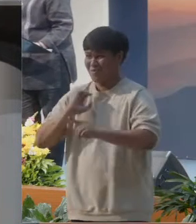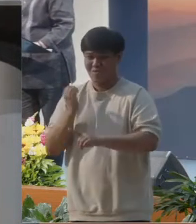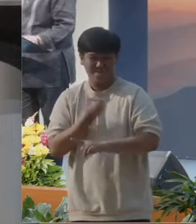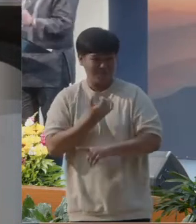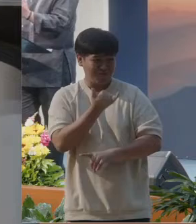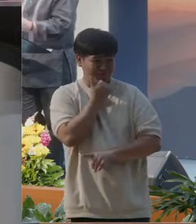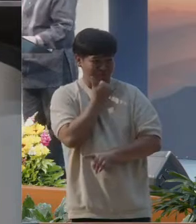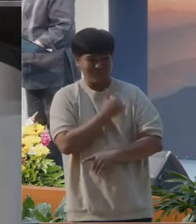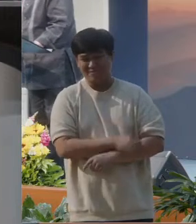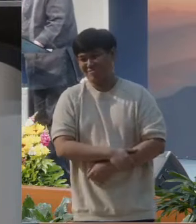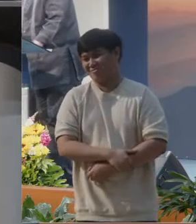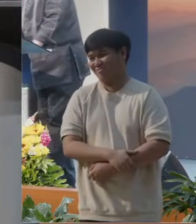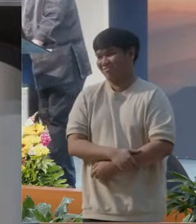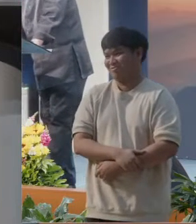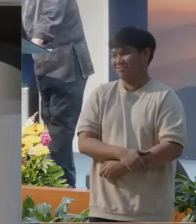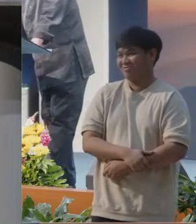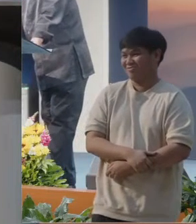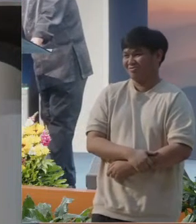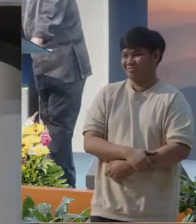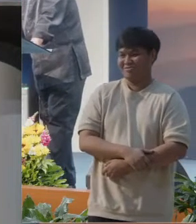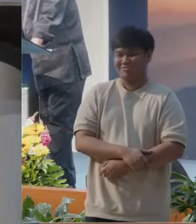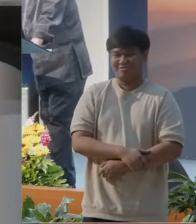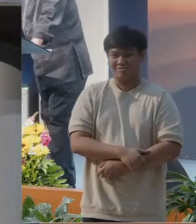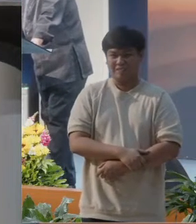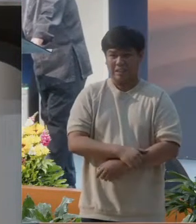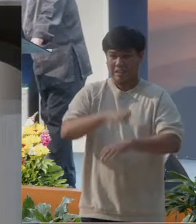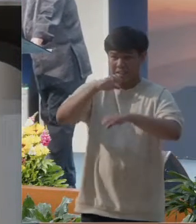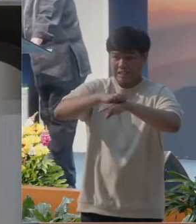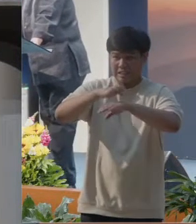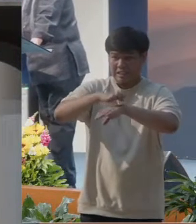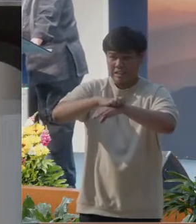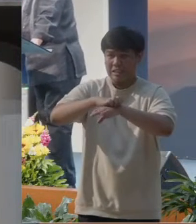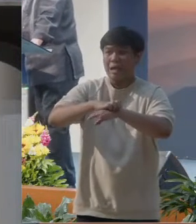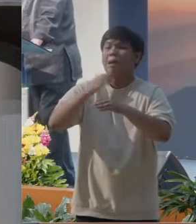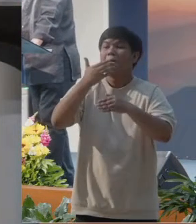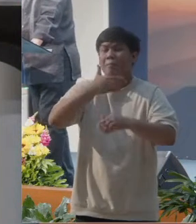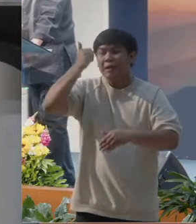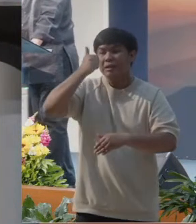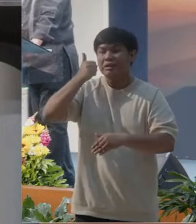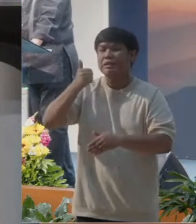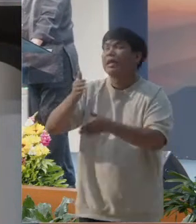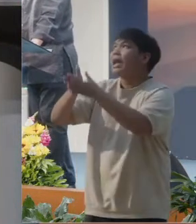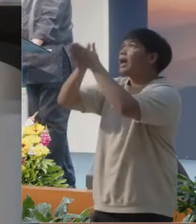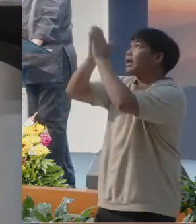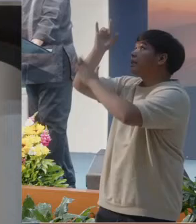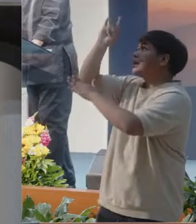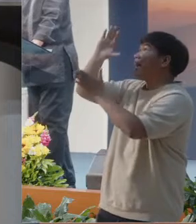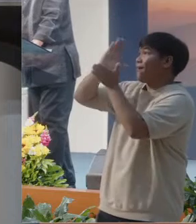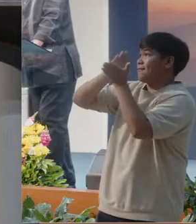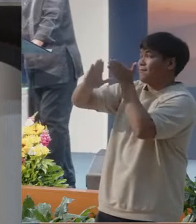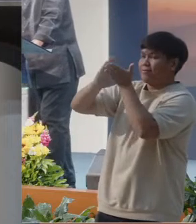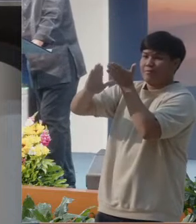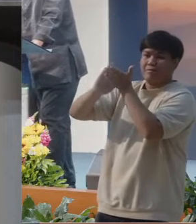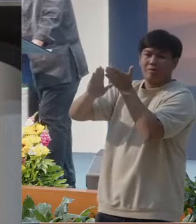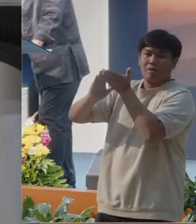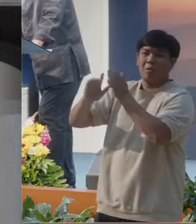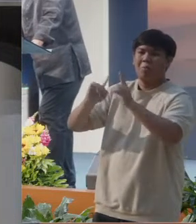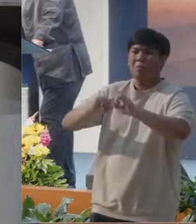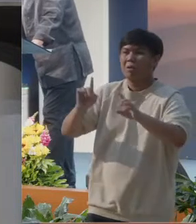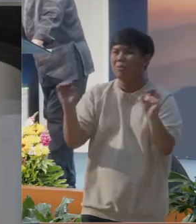Kadalasan, sabi nga sa English mas maigi daw, to ask for forgiveness rather than